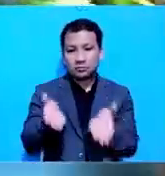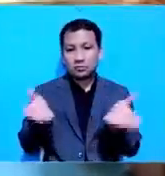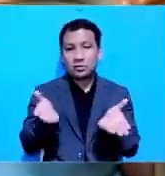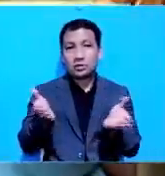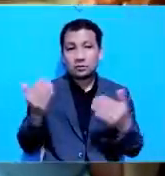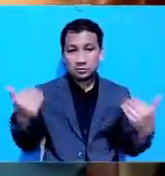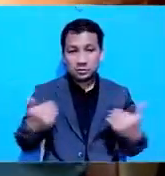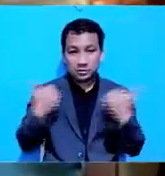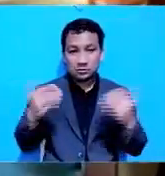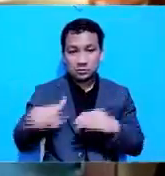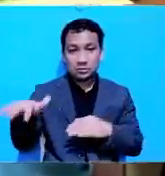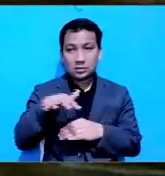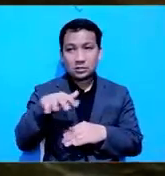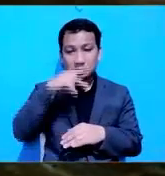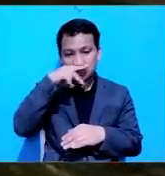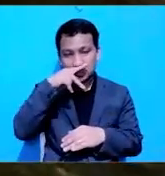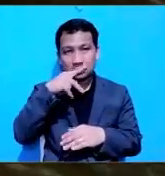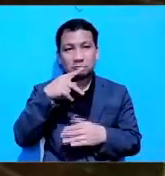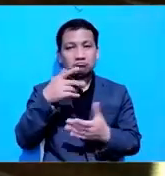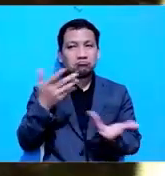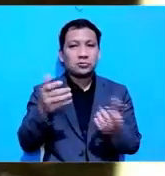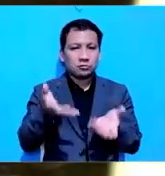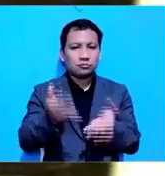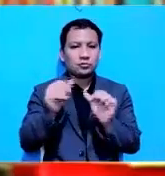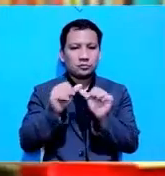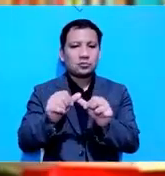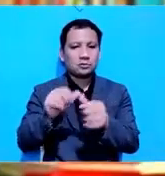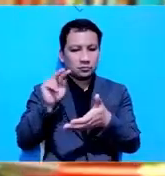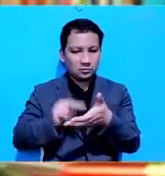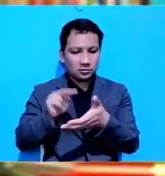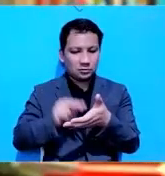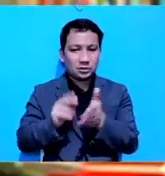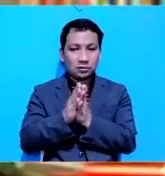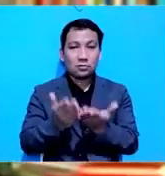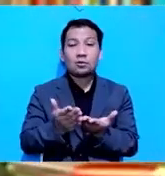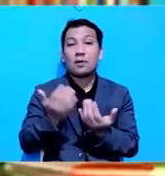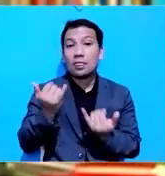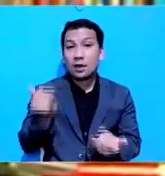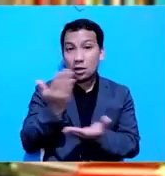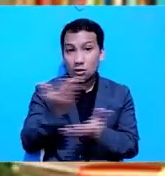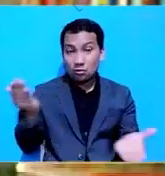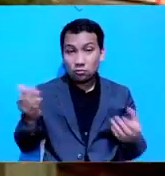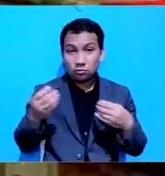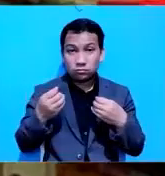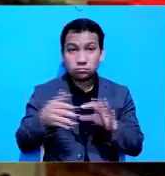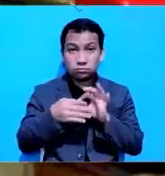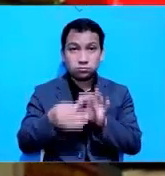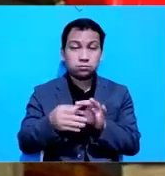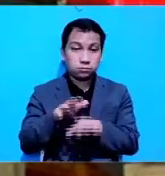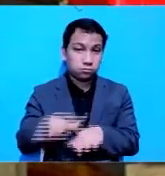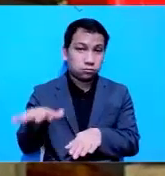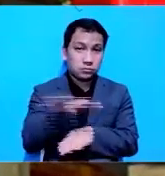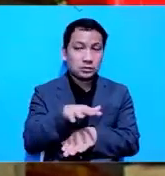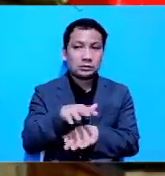pati na mga kids at heart, na patuloy na magbasa. Lalo na ngayong lunod na halos ang lahat sa